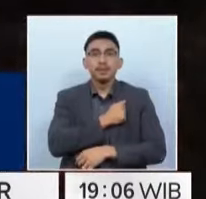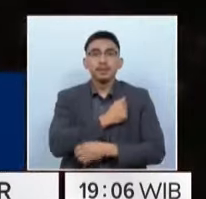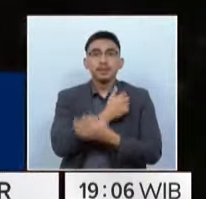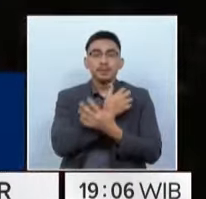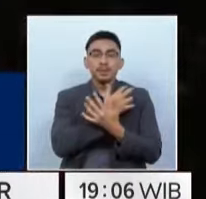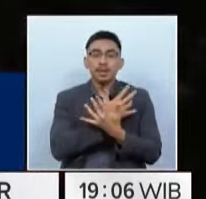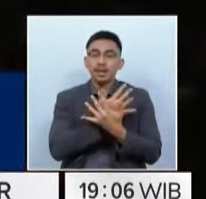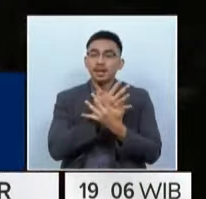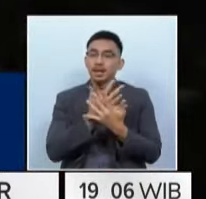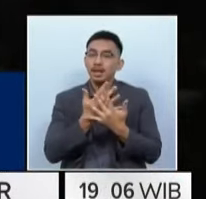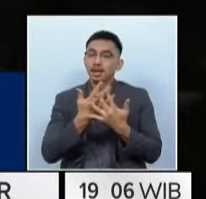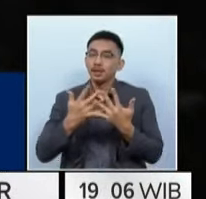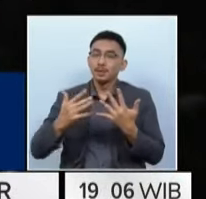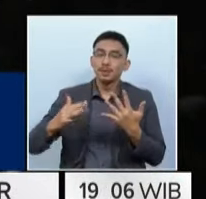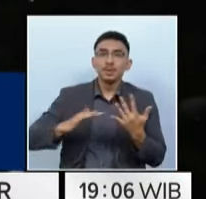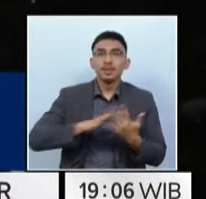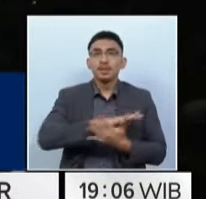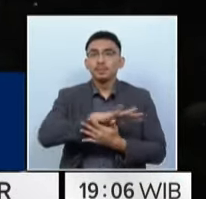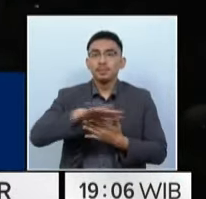rakyatku